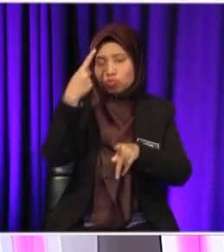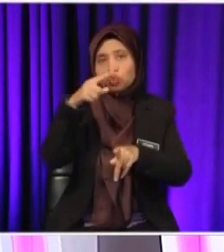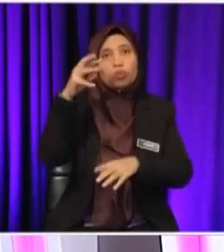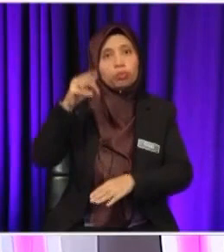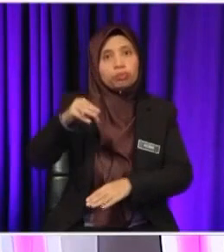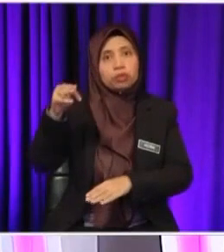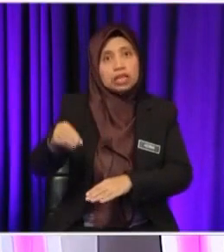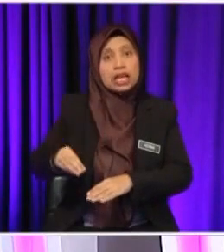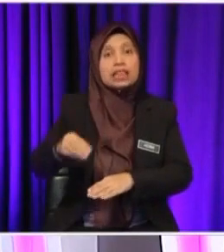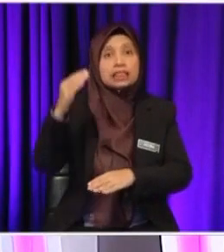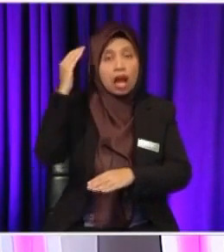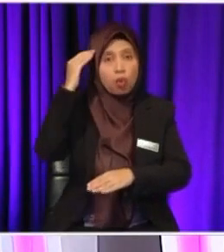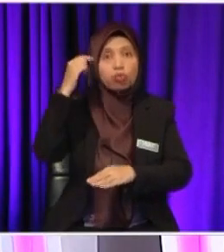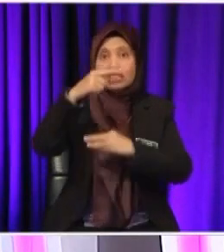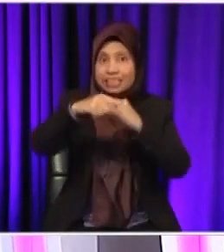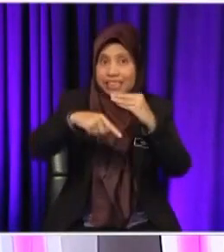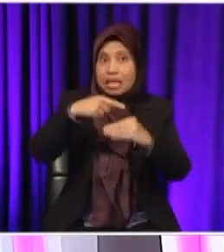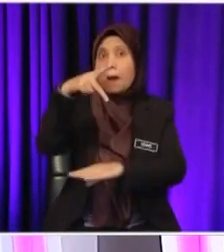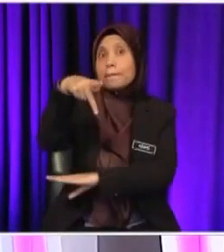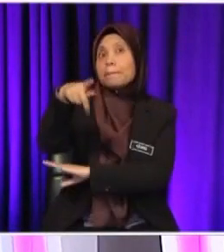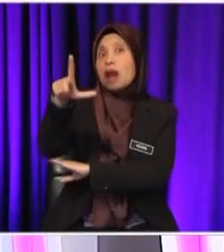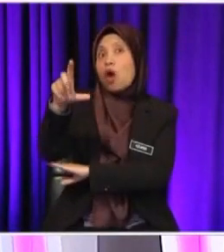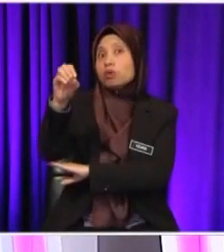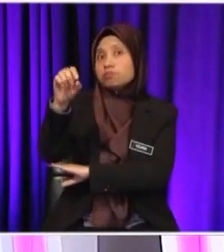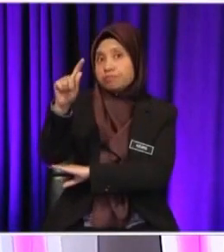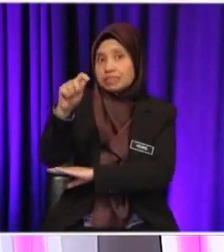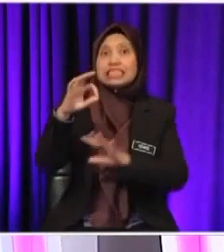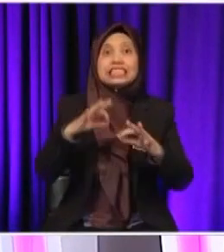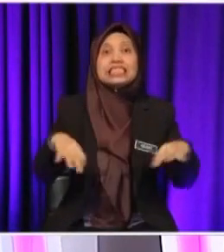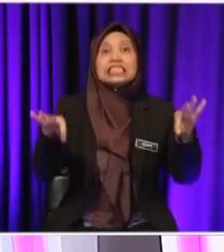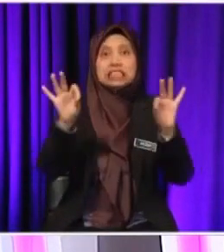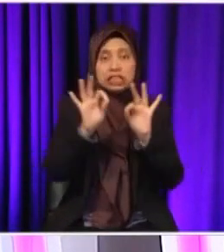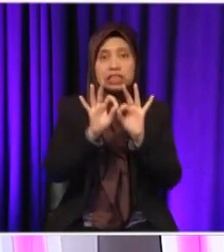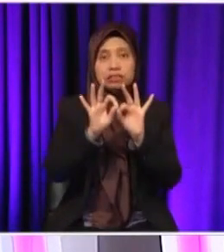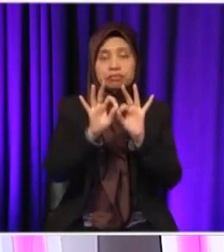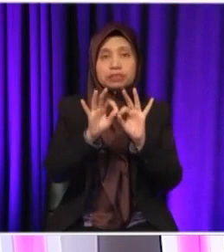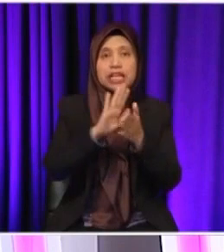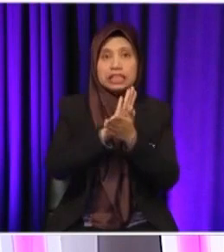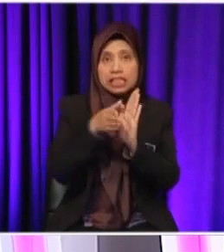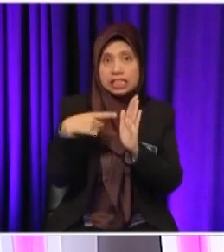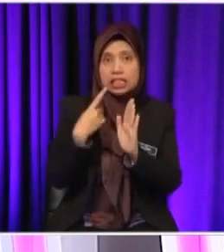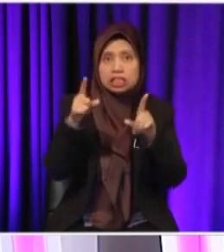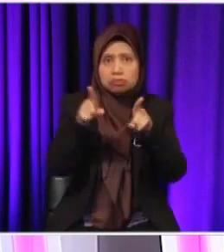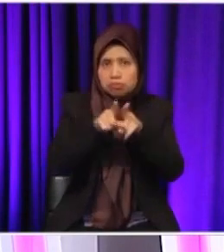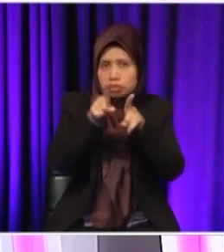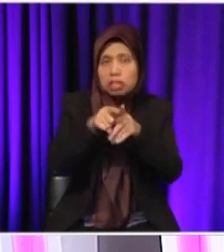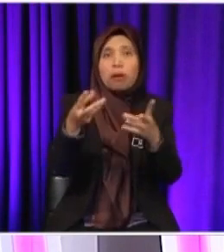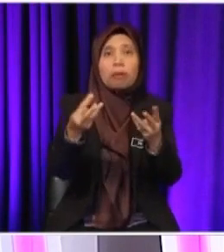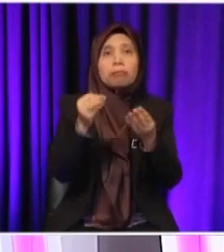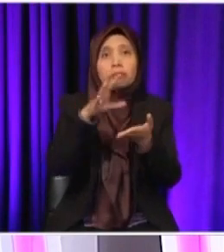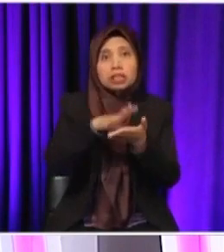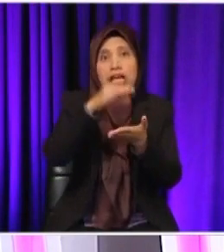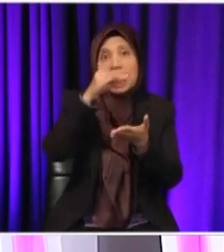memahami tentang plot penceritaannya. Jadi hari ini kita akan bersama dengan Cikgu Siti Suhailah dari Sekolah Menengah Kebangsaan Rawang untuk kita